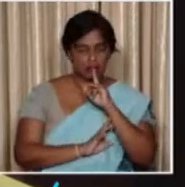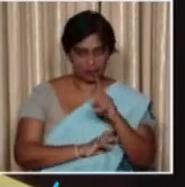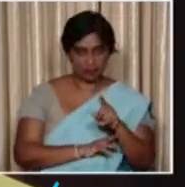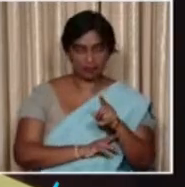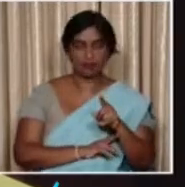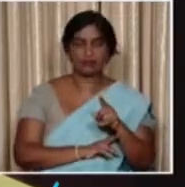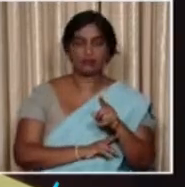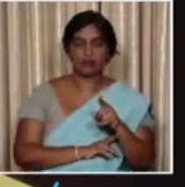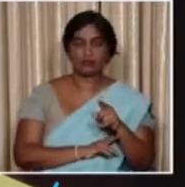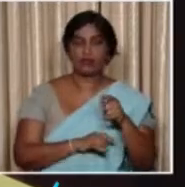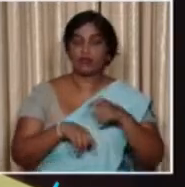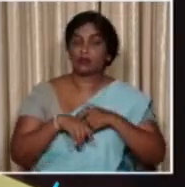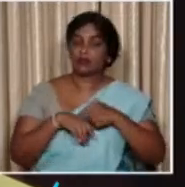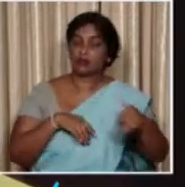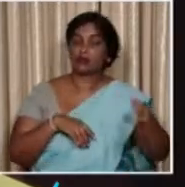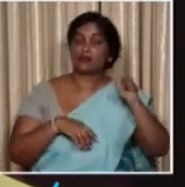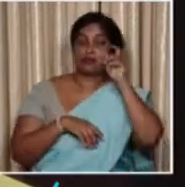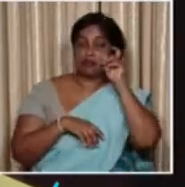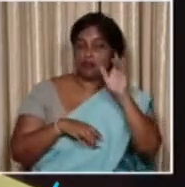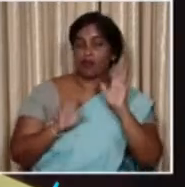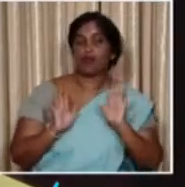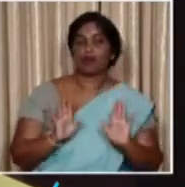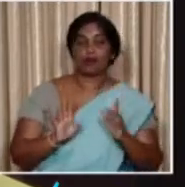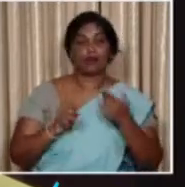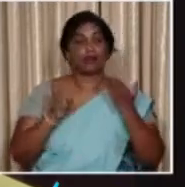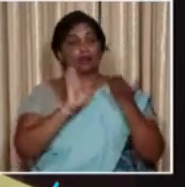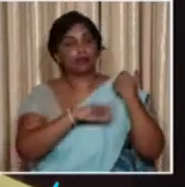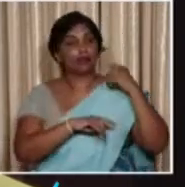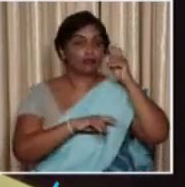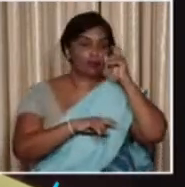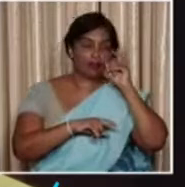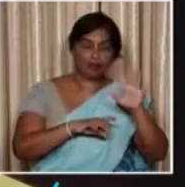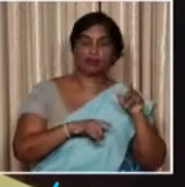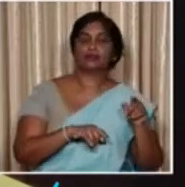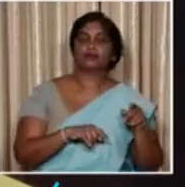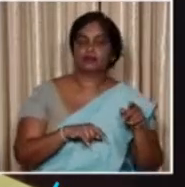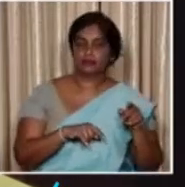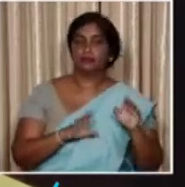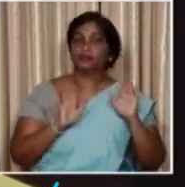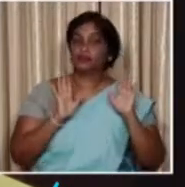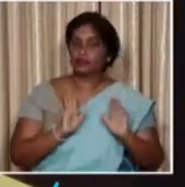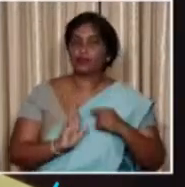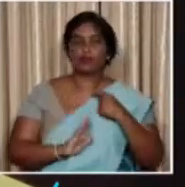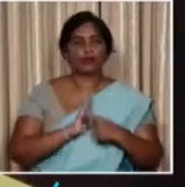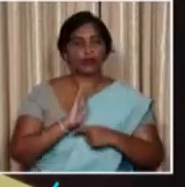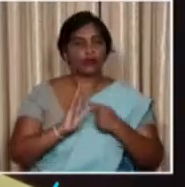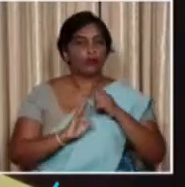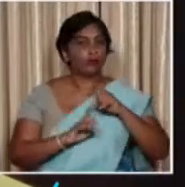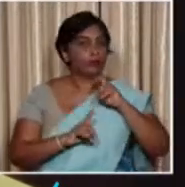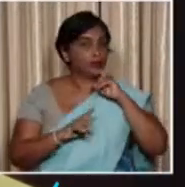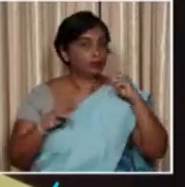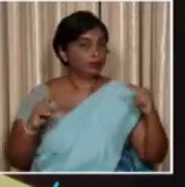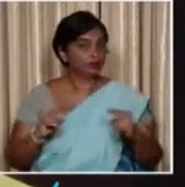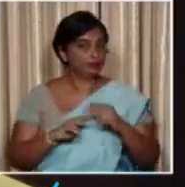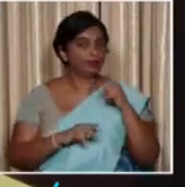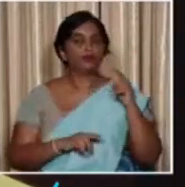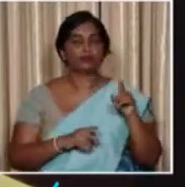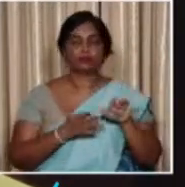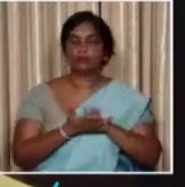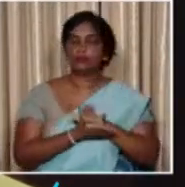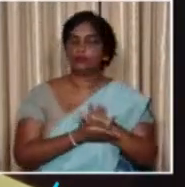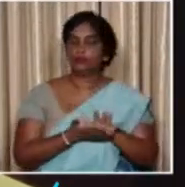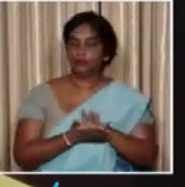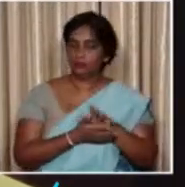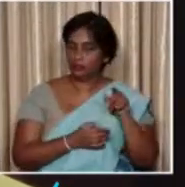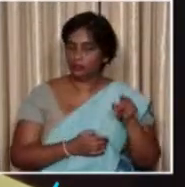කියනවා මේ කාලේ ඉඳලම බලන්න ඕනේ කියලා, අර කාලේ ඉඳලම බලන්න ඕනේ කියලා. හැබැයි මේ රටේ ශ්‍රේෂ්ඨාධිකරණය